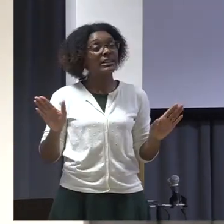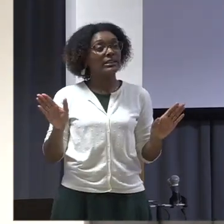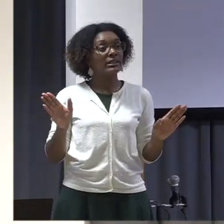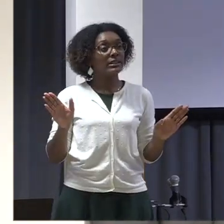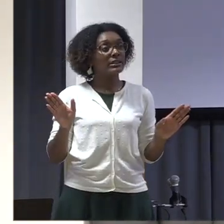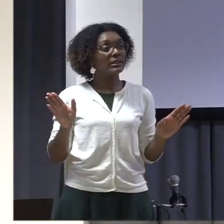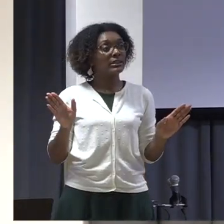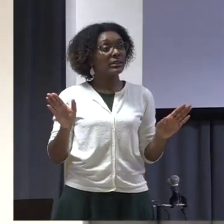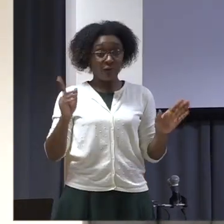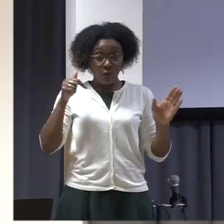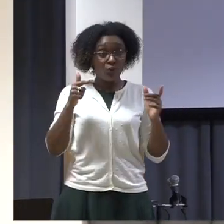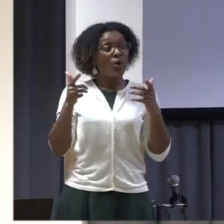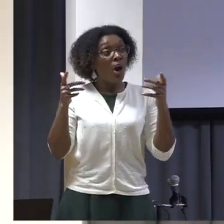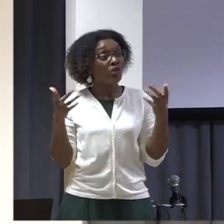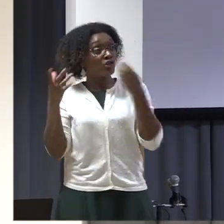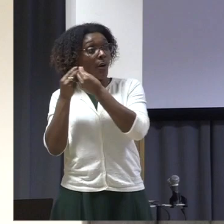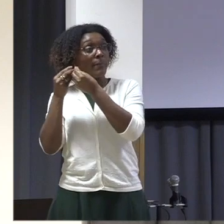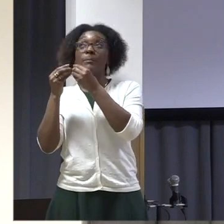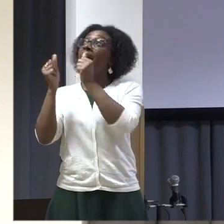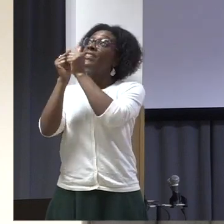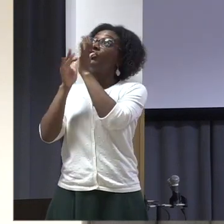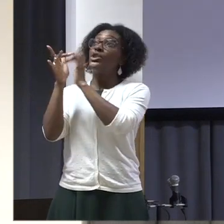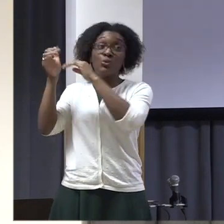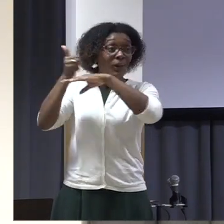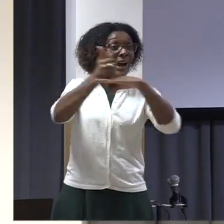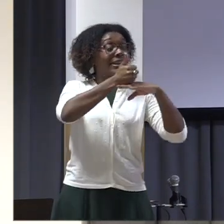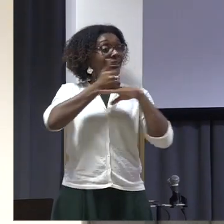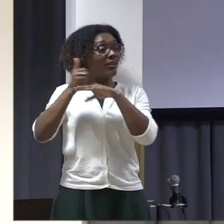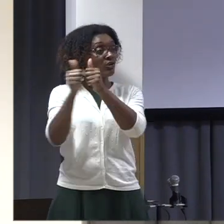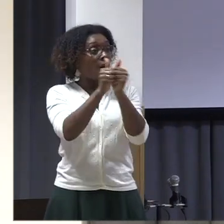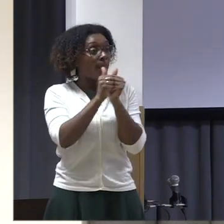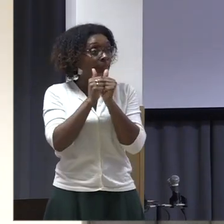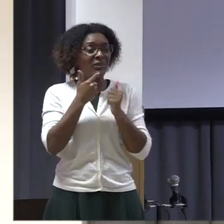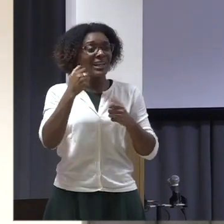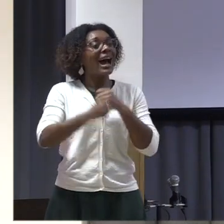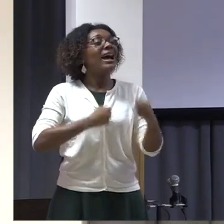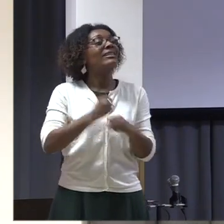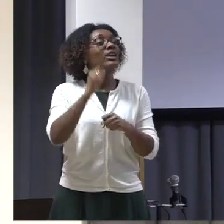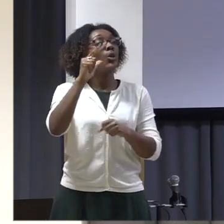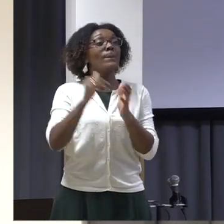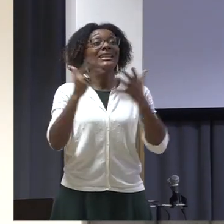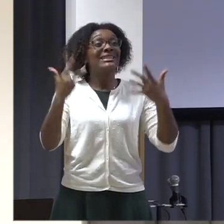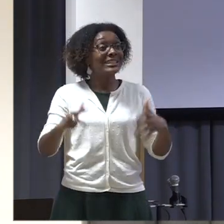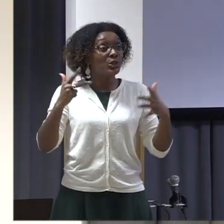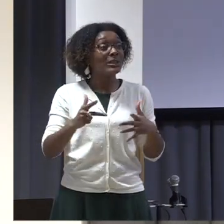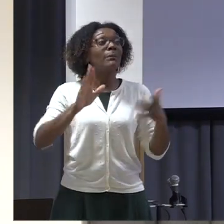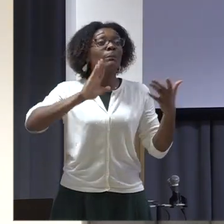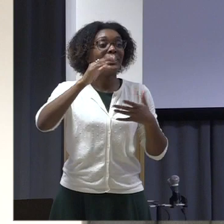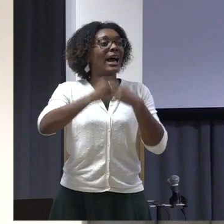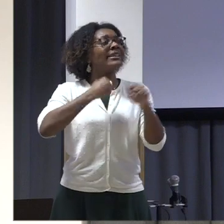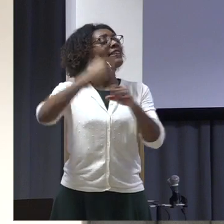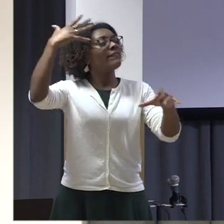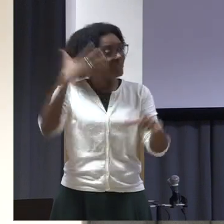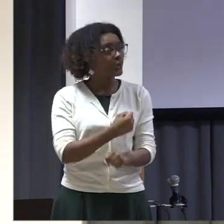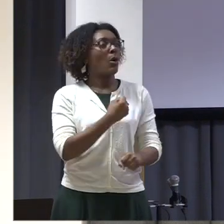régner avec lui donc c'est une année de deux victoires dans tous les domaines de ta vie en commençant